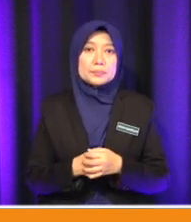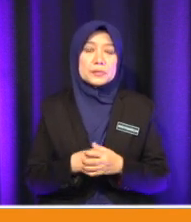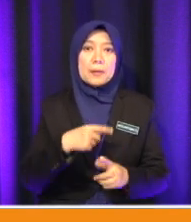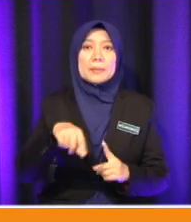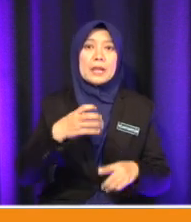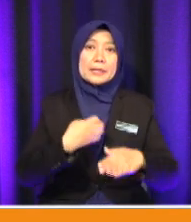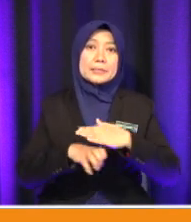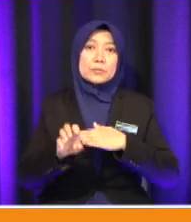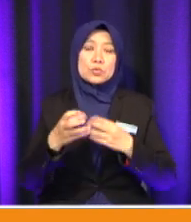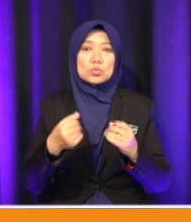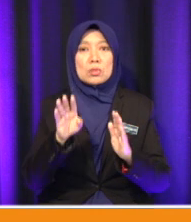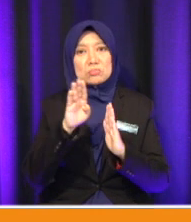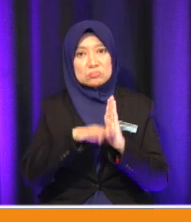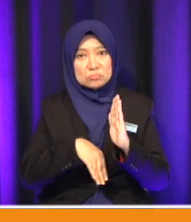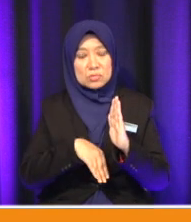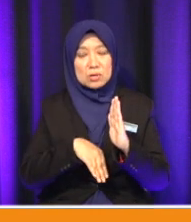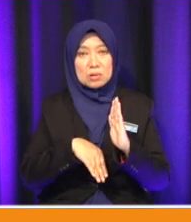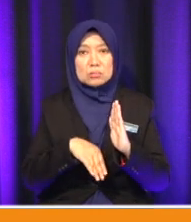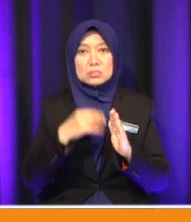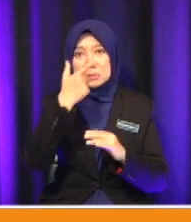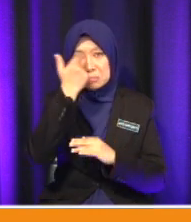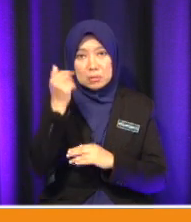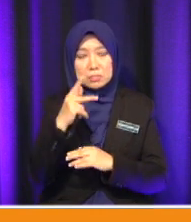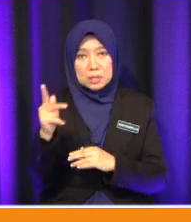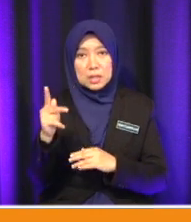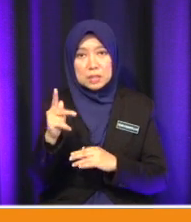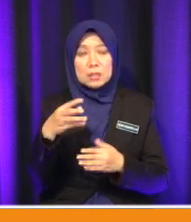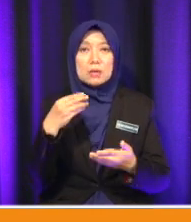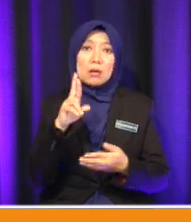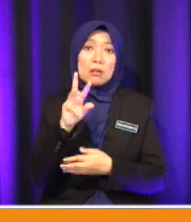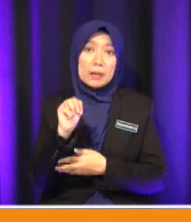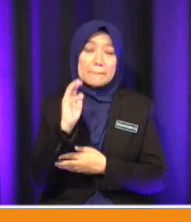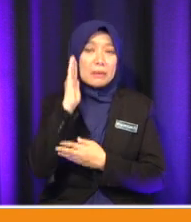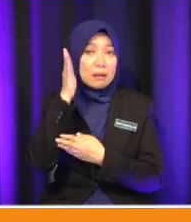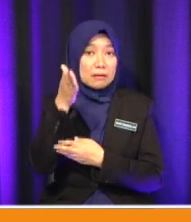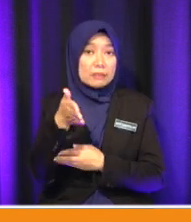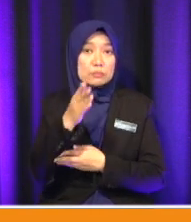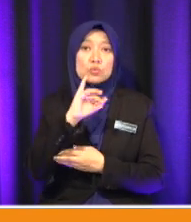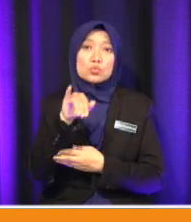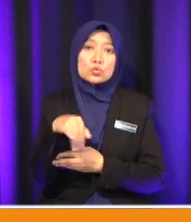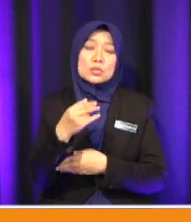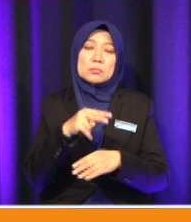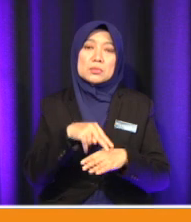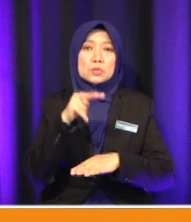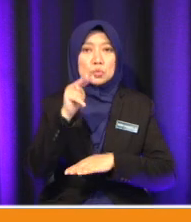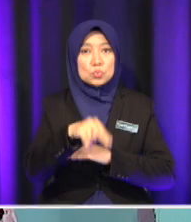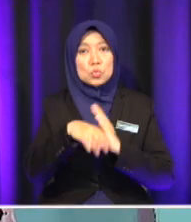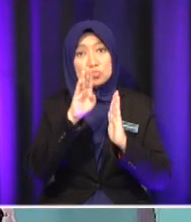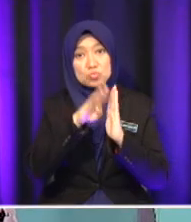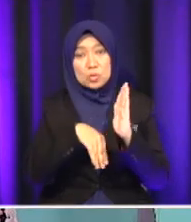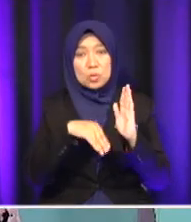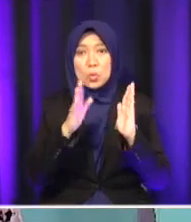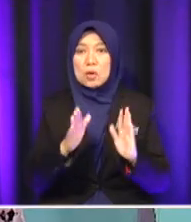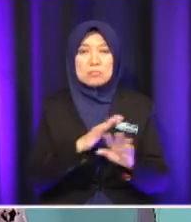export menurun menyebabkan permintaan mata uang RM juga akan menurun maksudnya orang tak